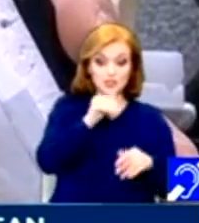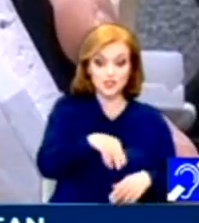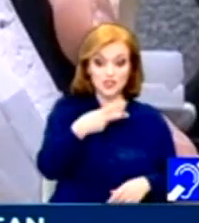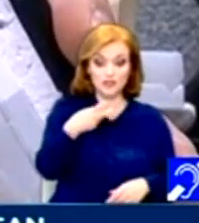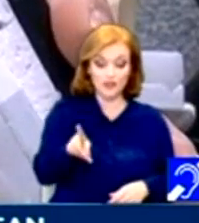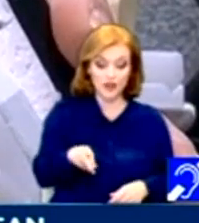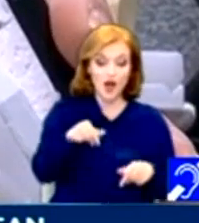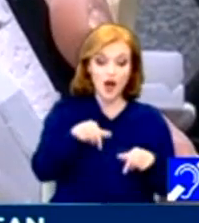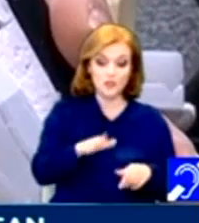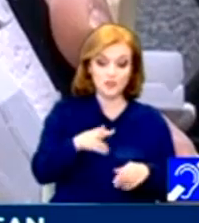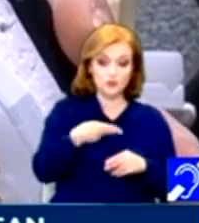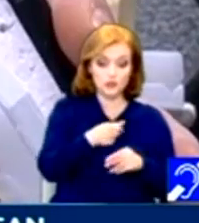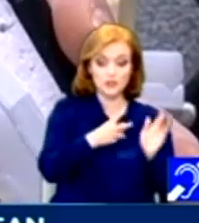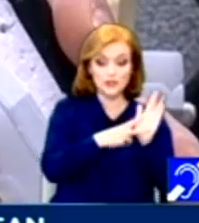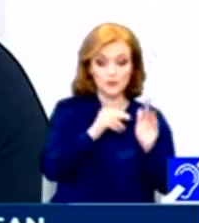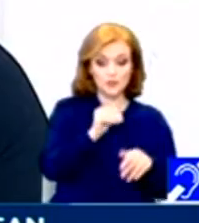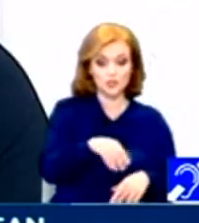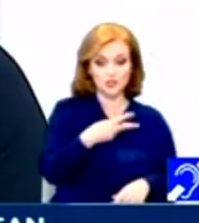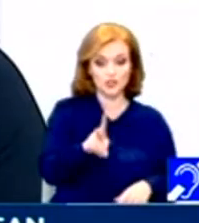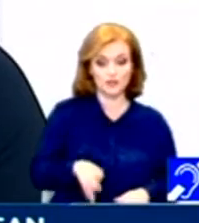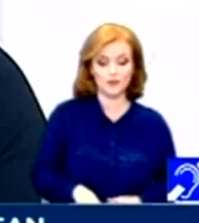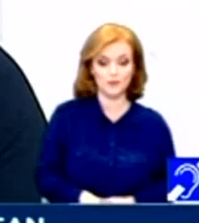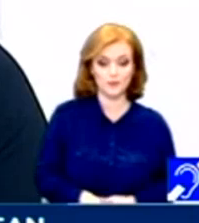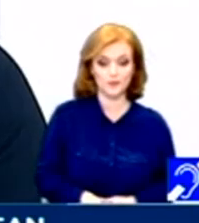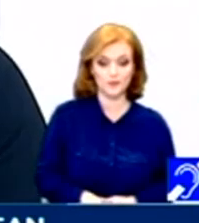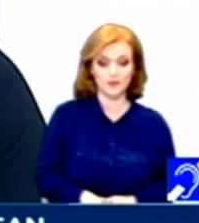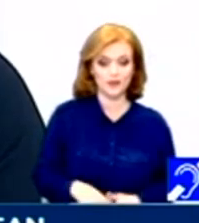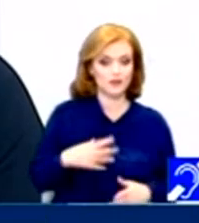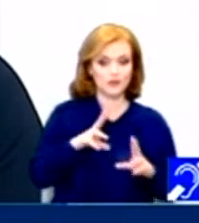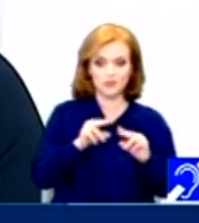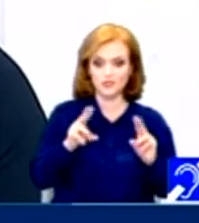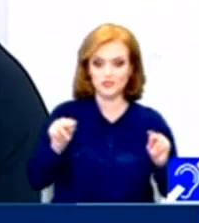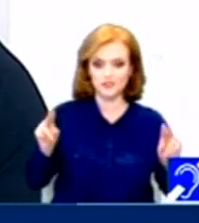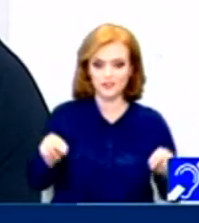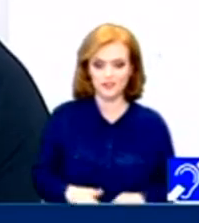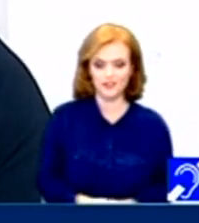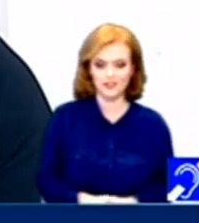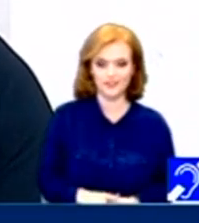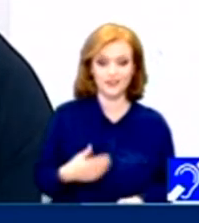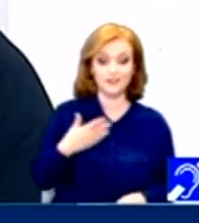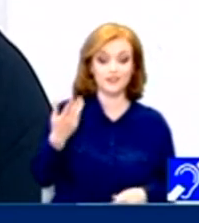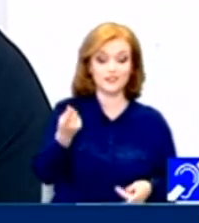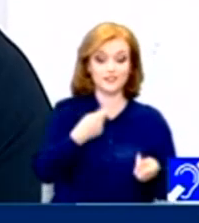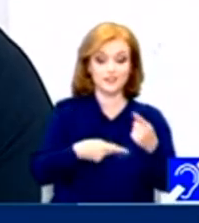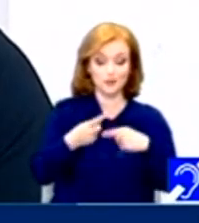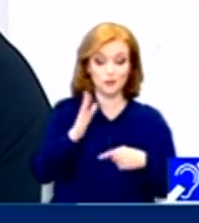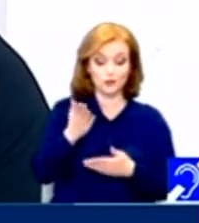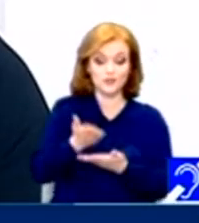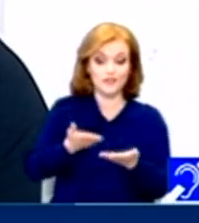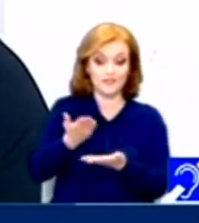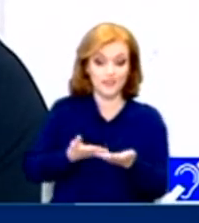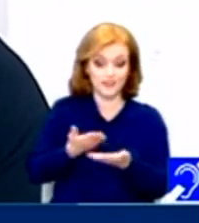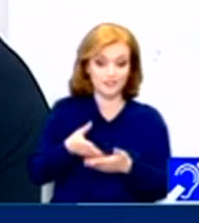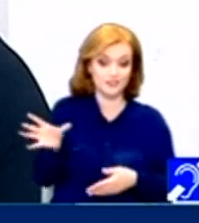însă nu-l va costa decât 7.000 de euro. Contentissimo. Ho in mente di far tornare qua